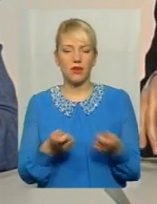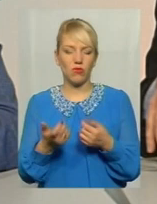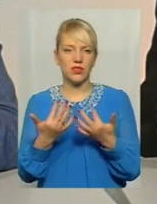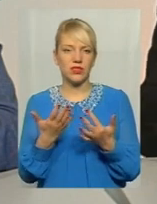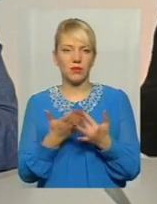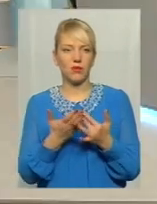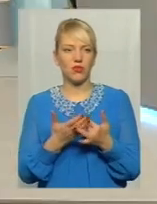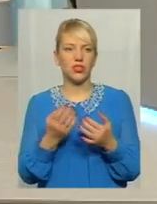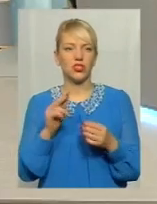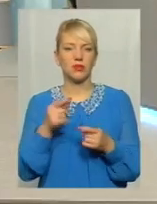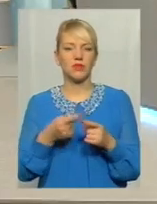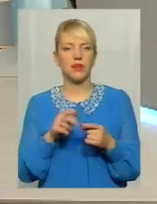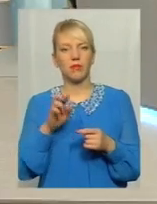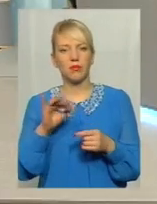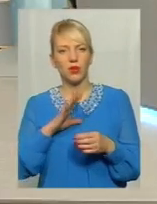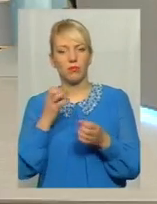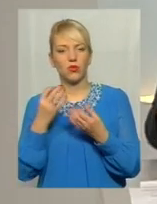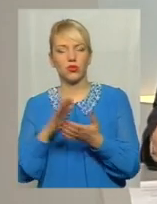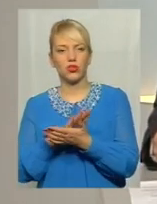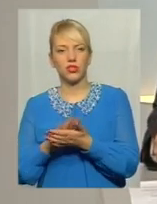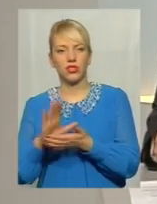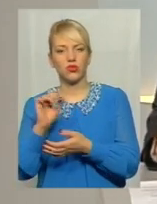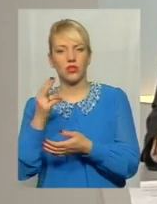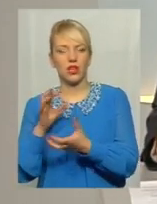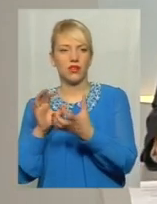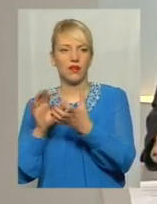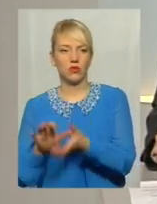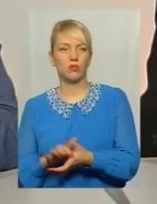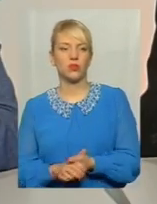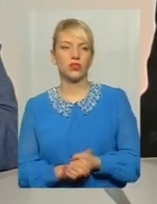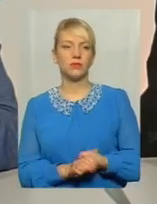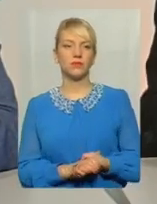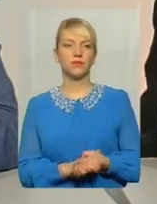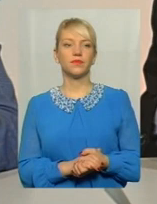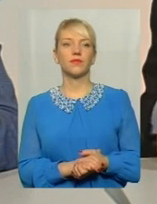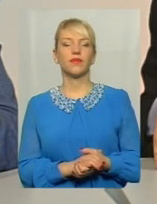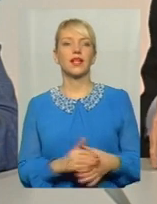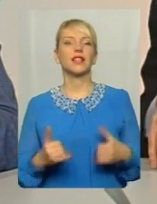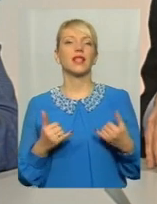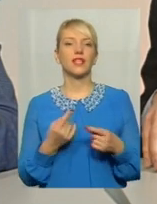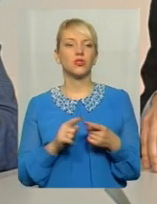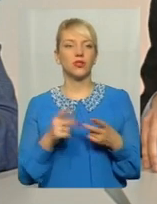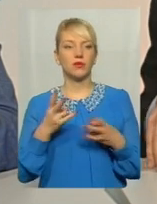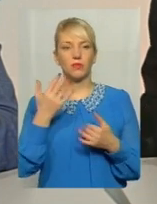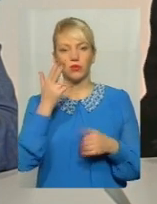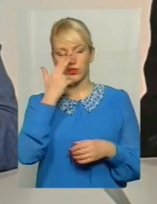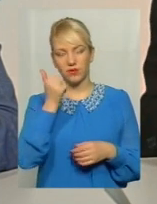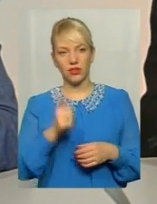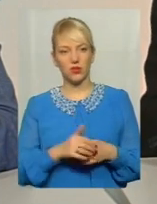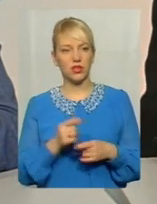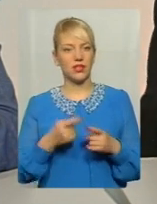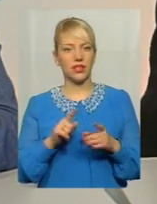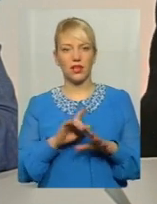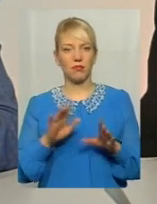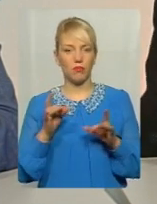соціальних автобусах. Але просто тобто цього пільговиків треба, буде треба, більше да, тепер можливості? Да, для ну, цього так, треба так. Просто звикнути. Да, це не просто.